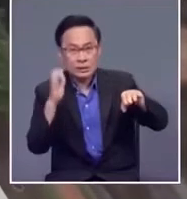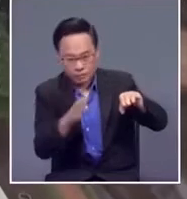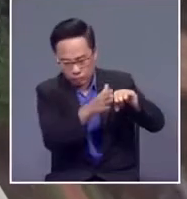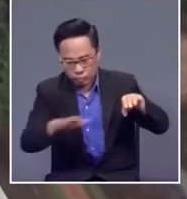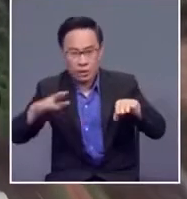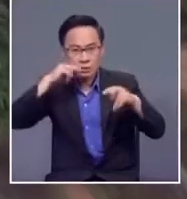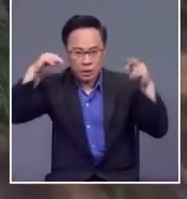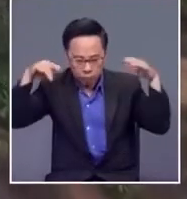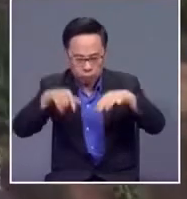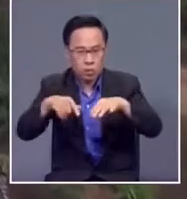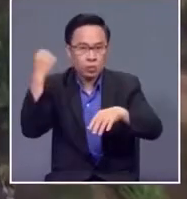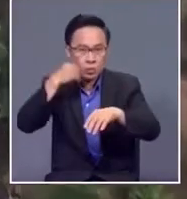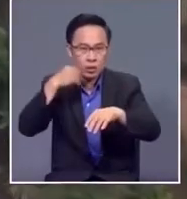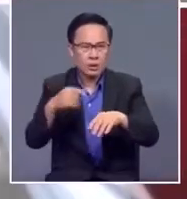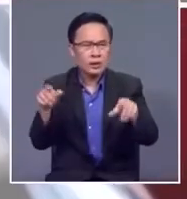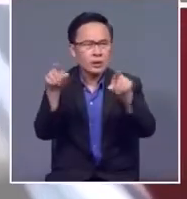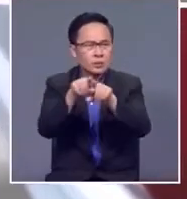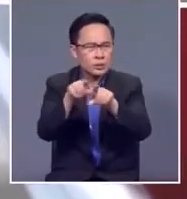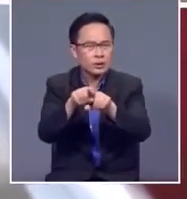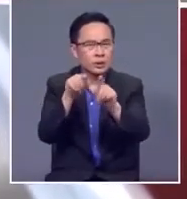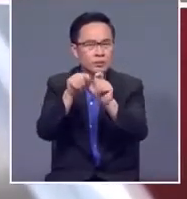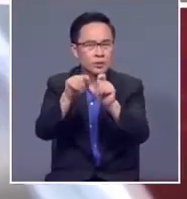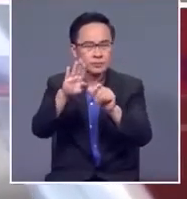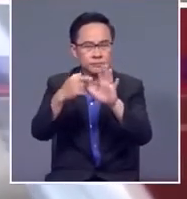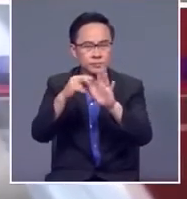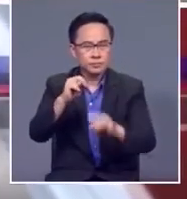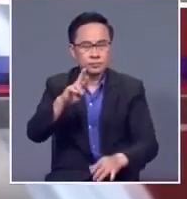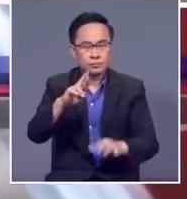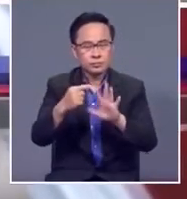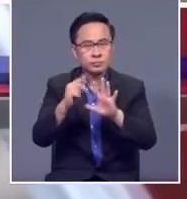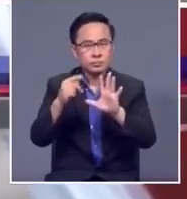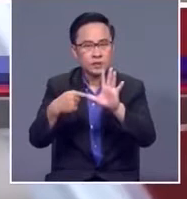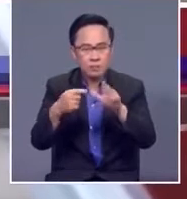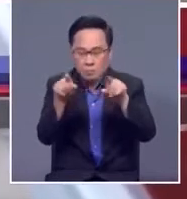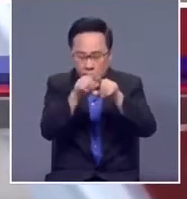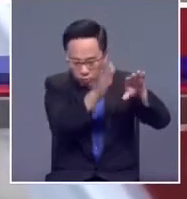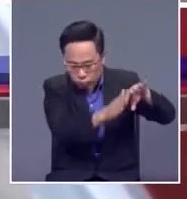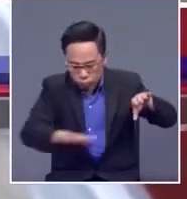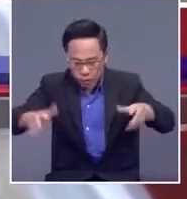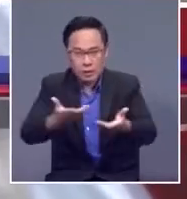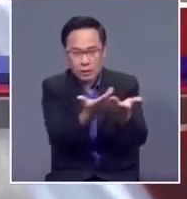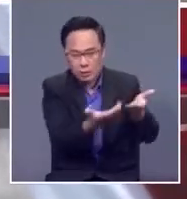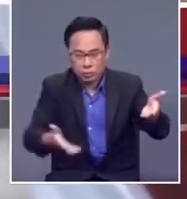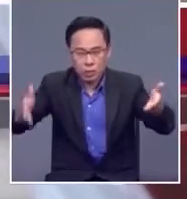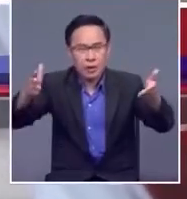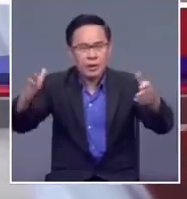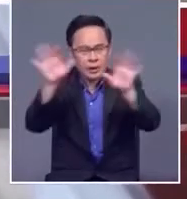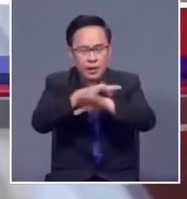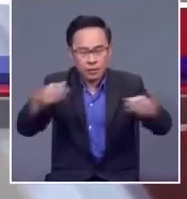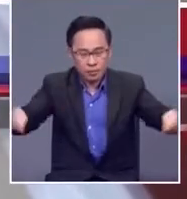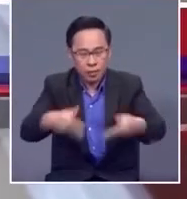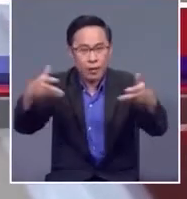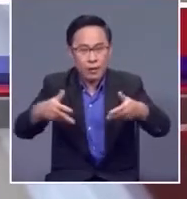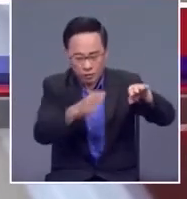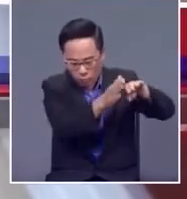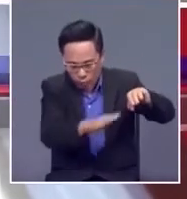สภาพพื้นที่เป็นเหมือนแอ่งกระทะนะครับเพราะนั้นในช่วงของฤดูน้ำหลากเนี่ยนะครับน้ำก็จะท่วมพื้นที่นะ